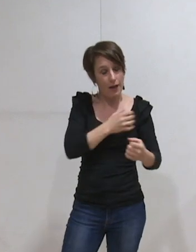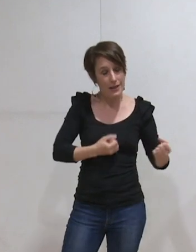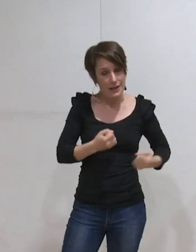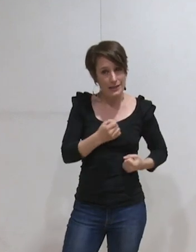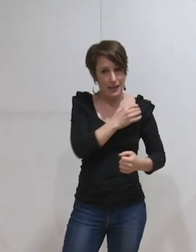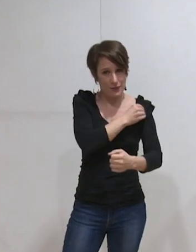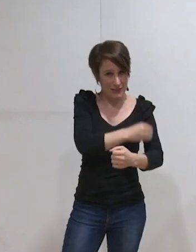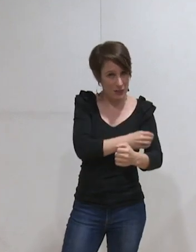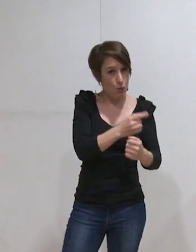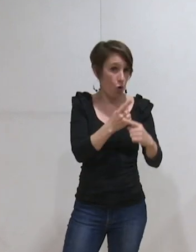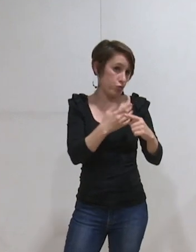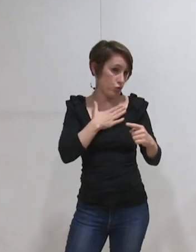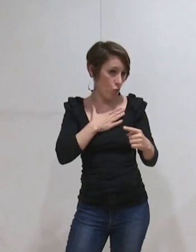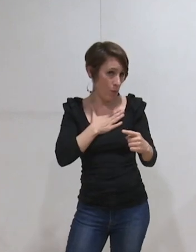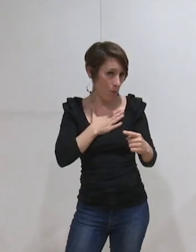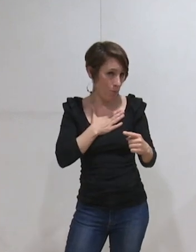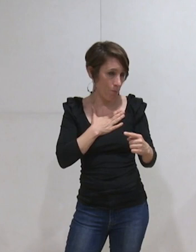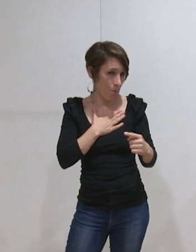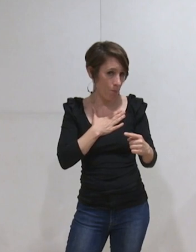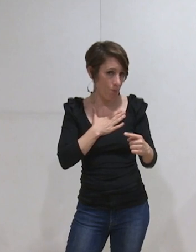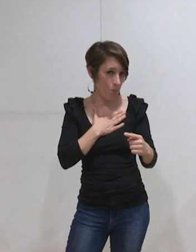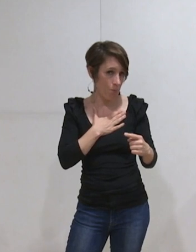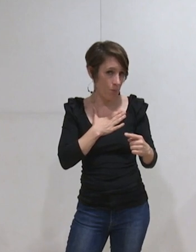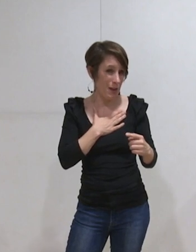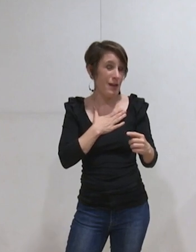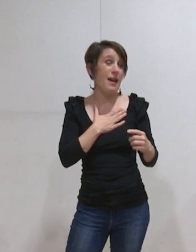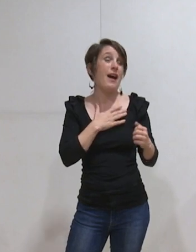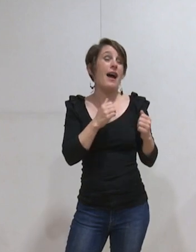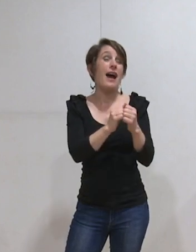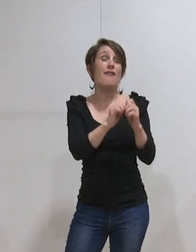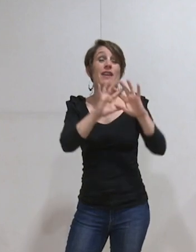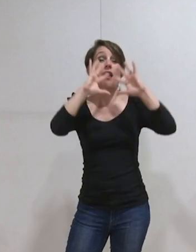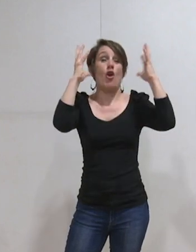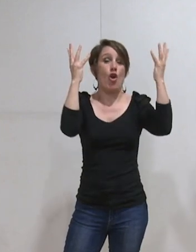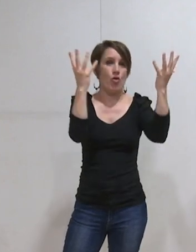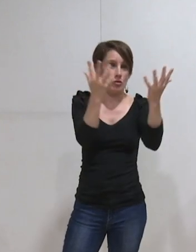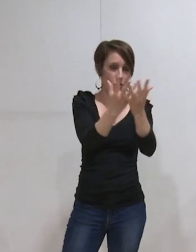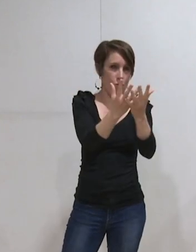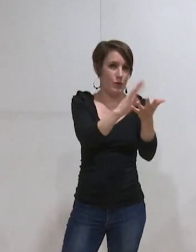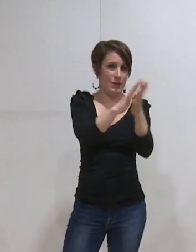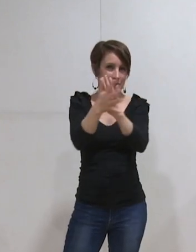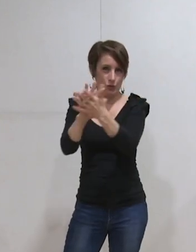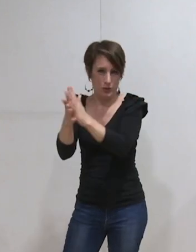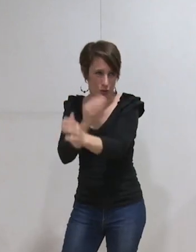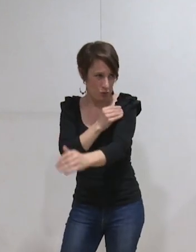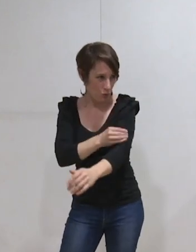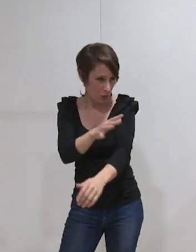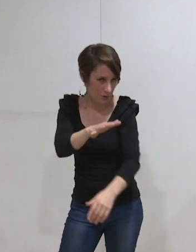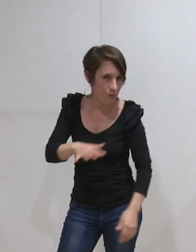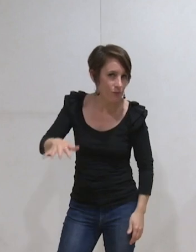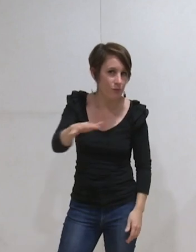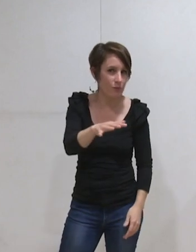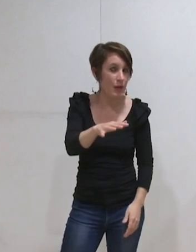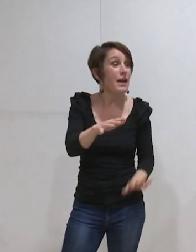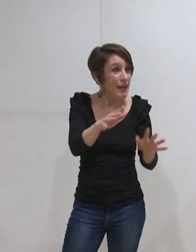relation avec l'ensemble du mouvement associative et sportive et en plus dans